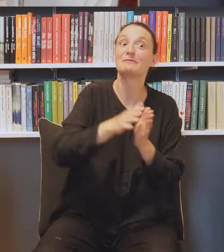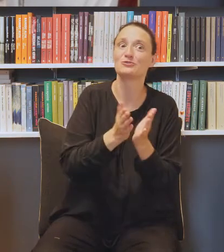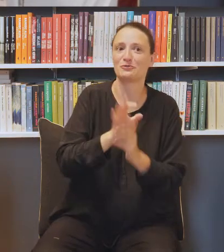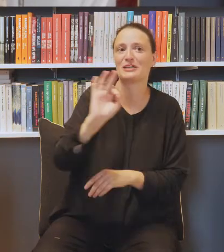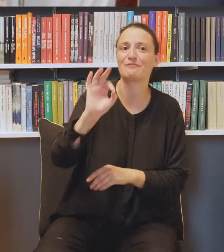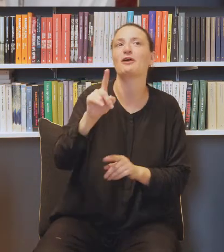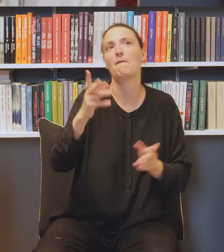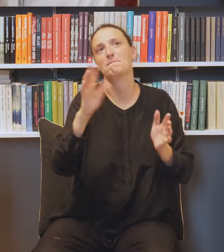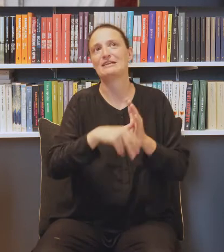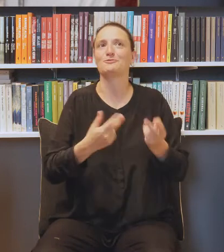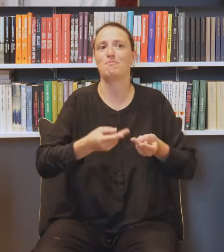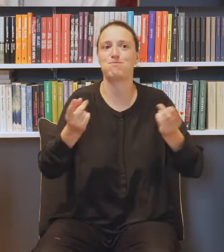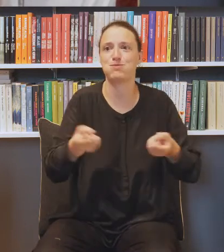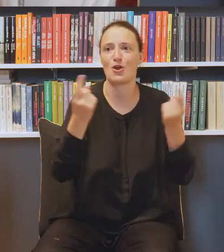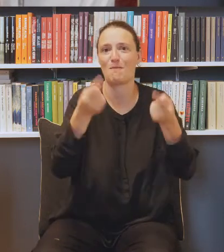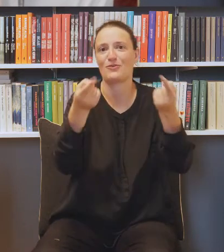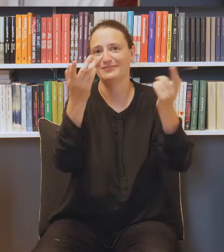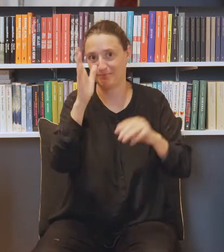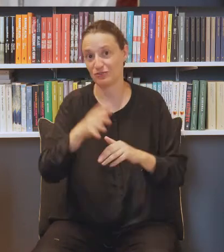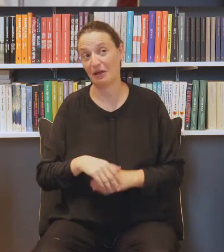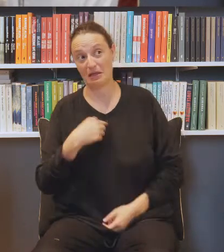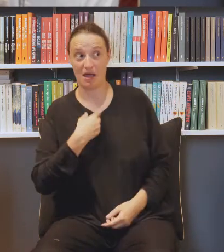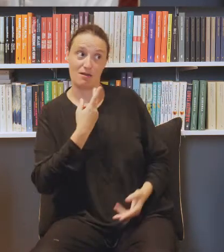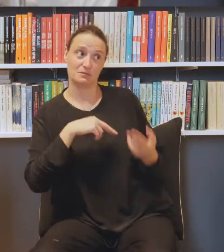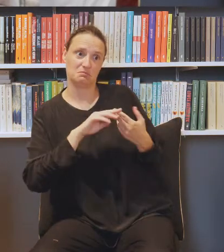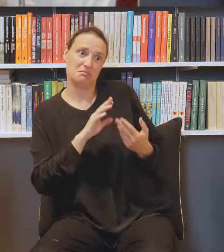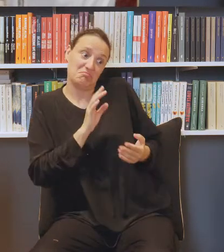miasto. A ja powiedziałem, że dobrze.